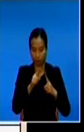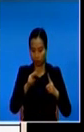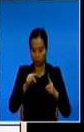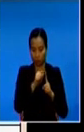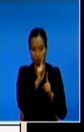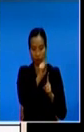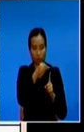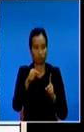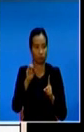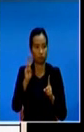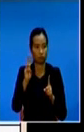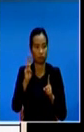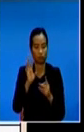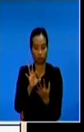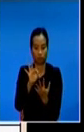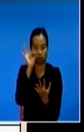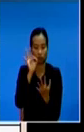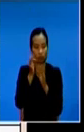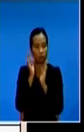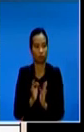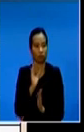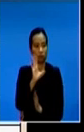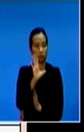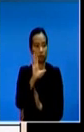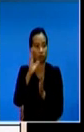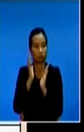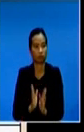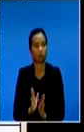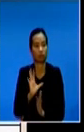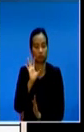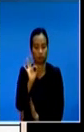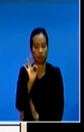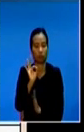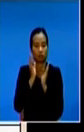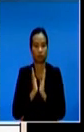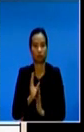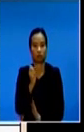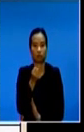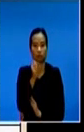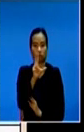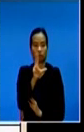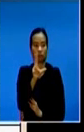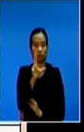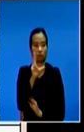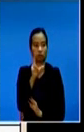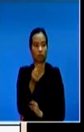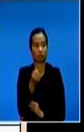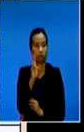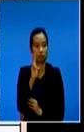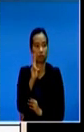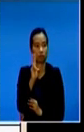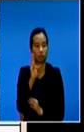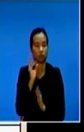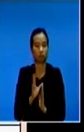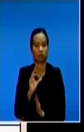วัลก็คือคนที่5นะครับคนที่9คนที่13คนที่17คนที่